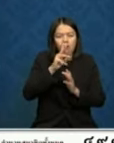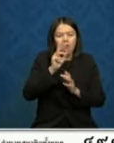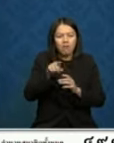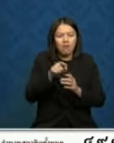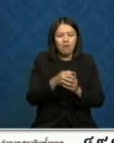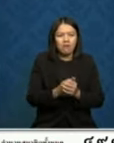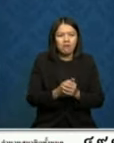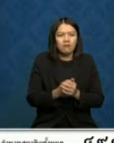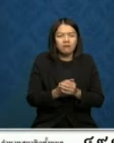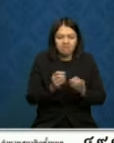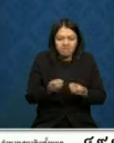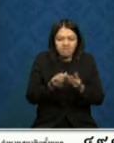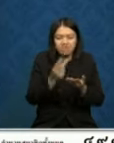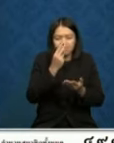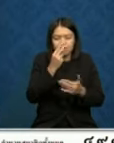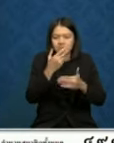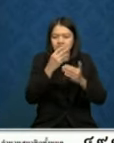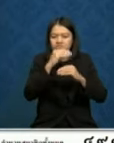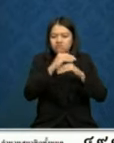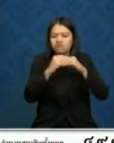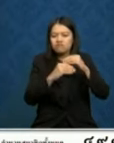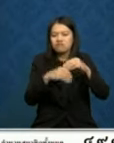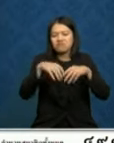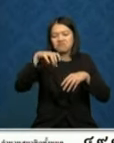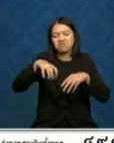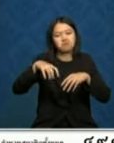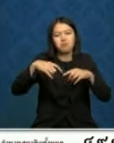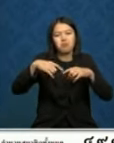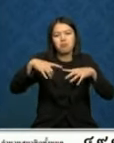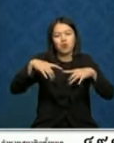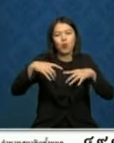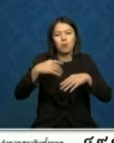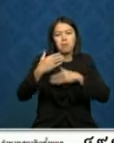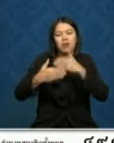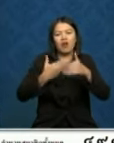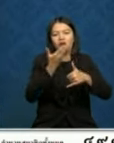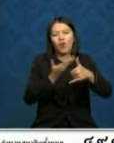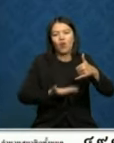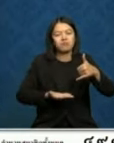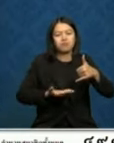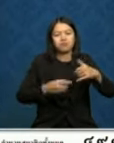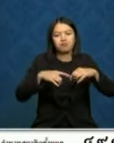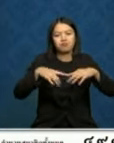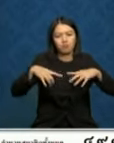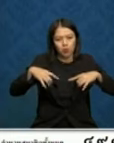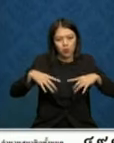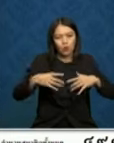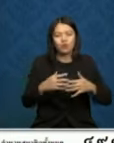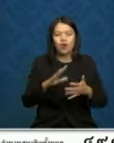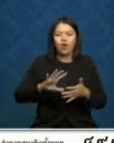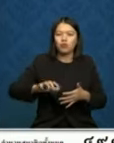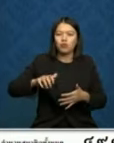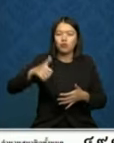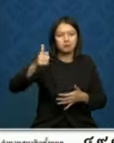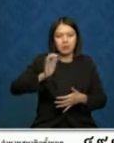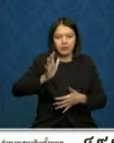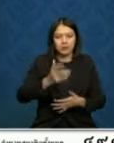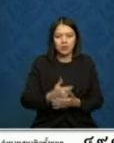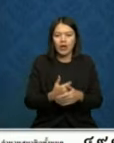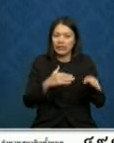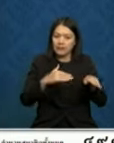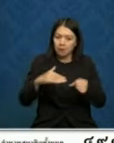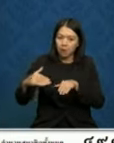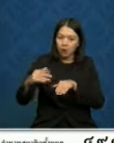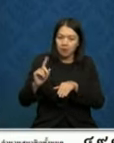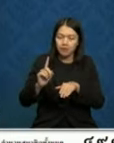นี้เนี่ยสะท้อนให้เราเห็นค่ะว่าโครงการของกรมราชทัณฑ์ไม่ตอบโจทย์ต่อการพัฒนาและการฟื้นฟูผู้ต้องขังนะคะแล้วก็การเตรียมความ